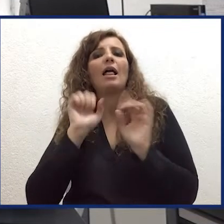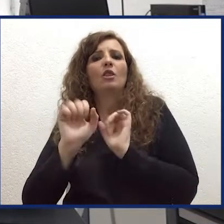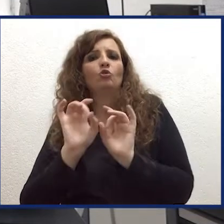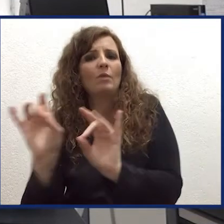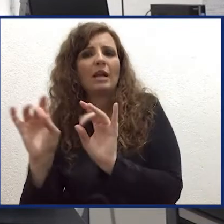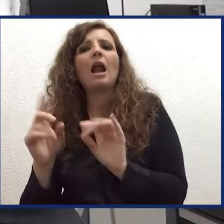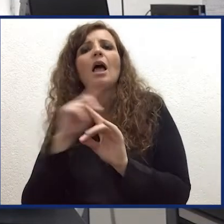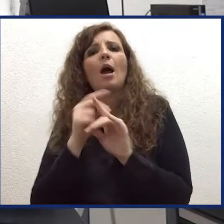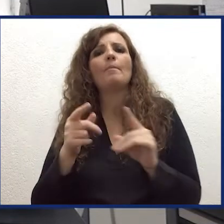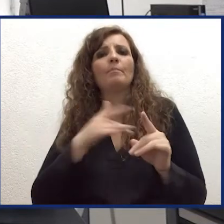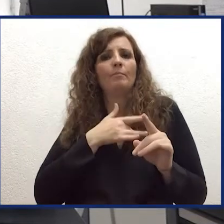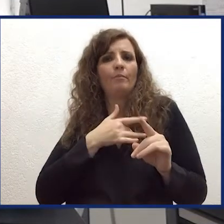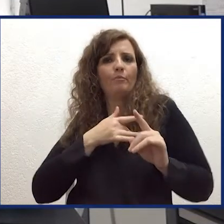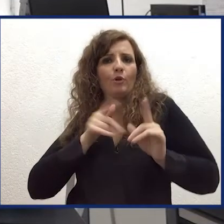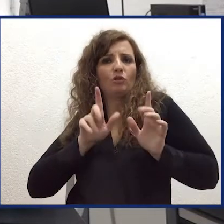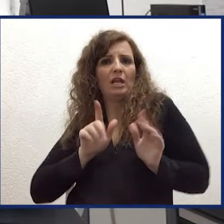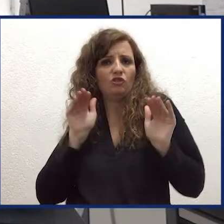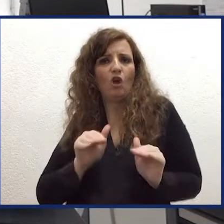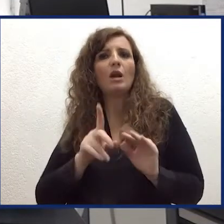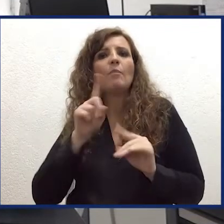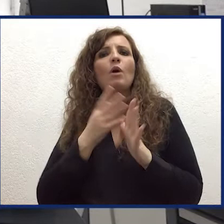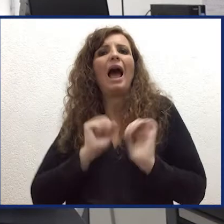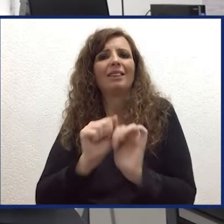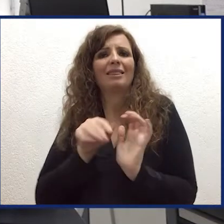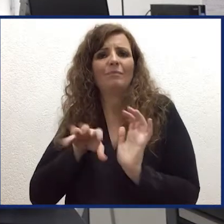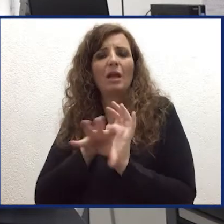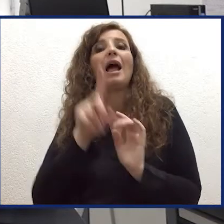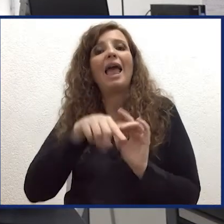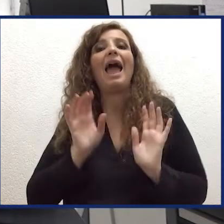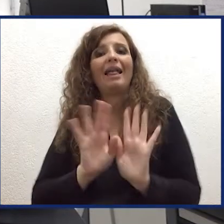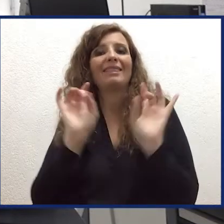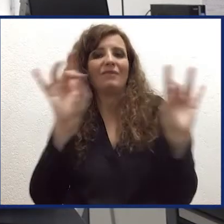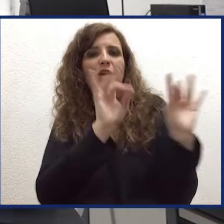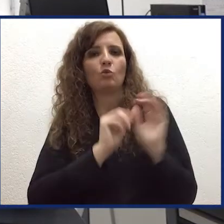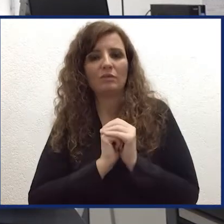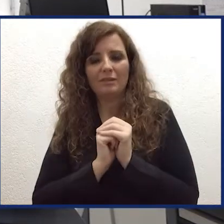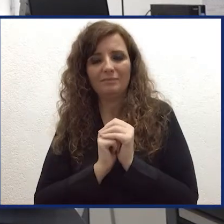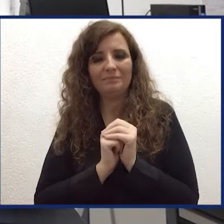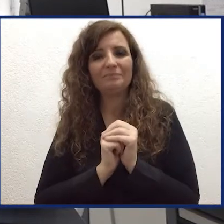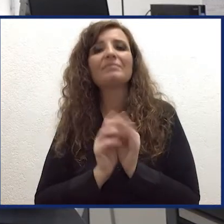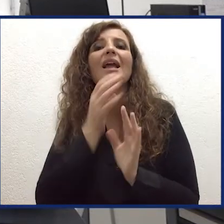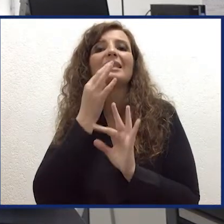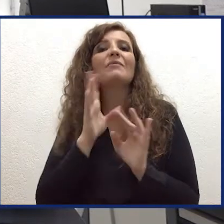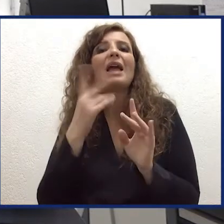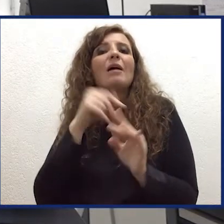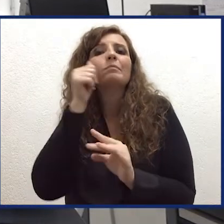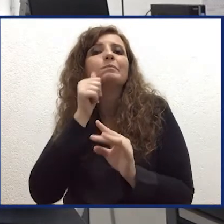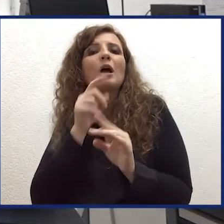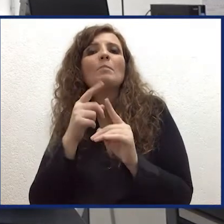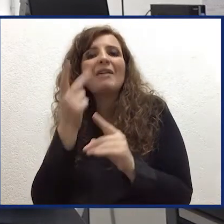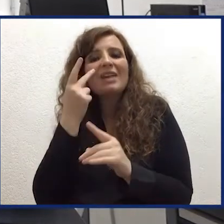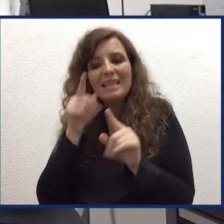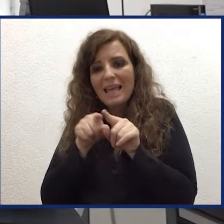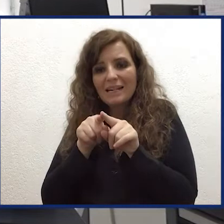antitumorale, epatoprotettivo, attività antimicrobica e antivirale. Quindi simulando un po' come